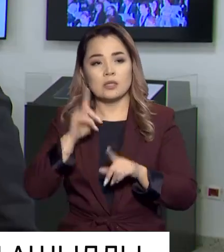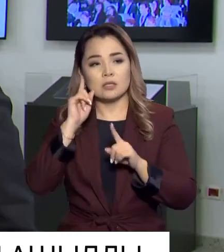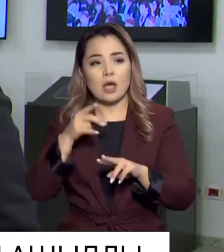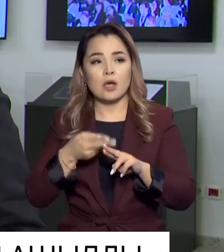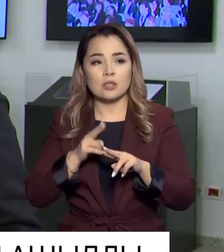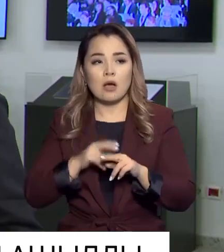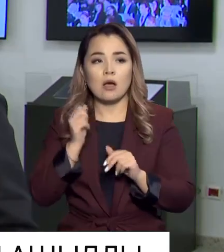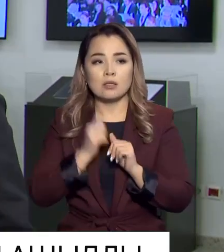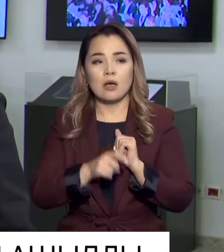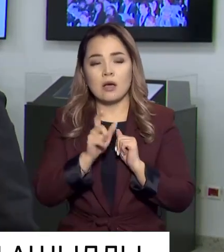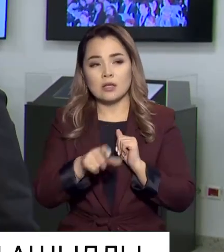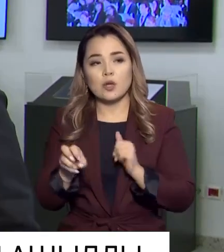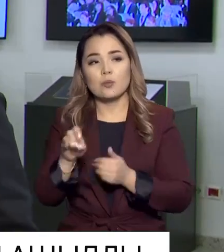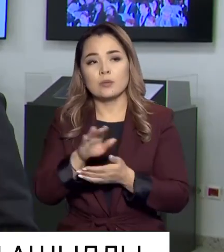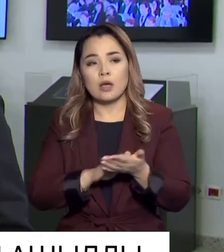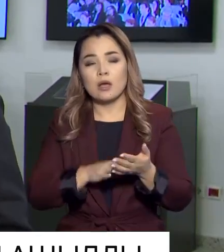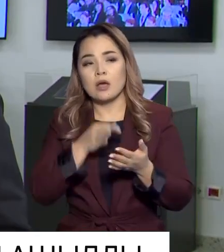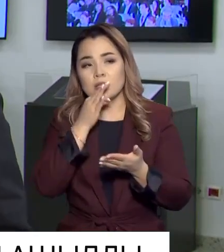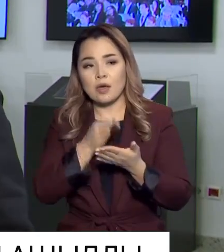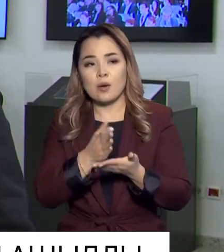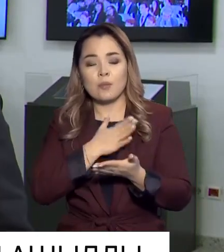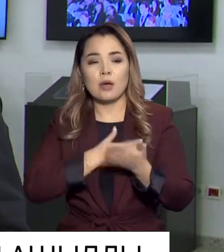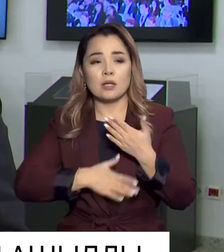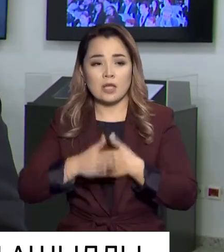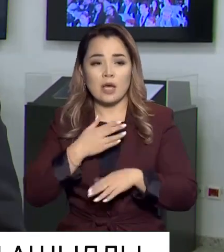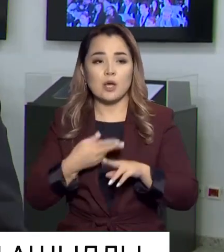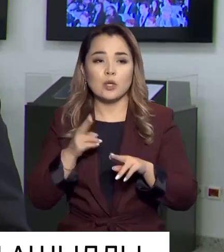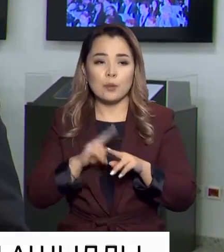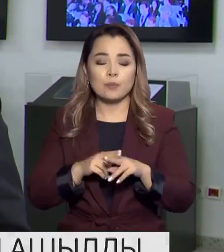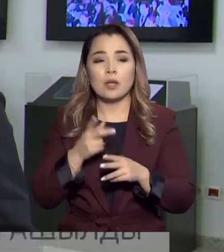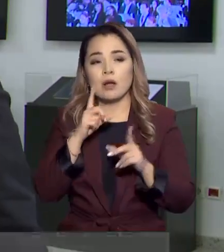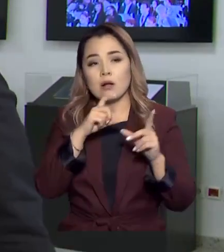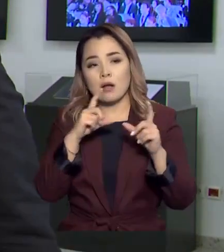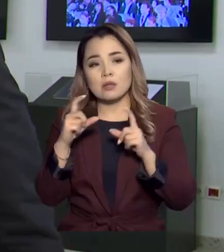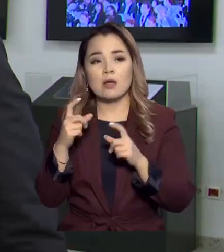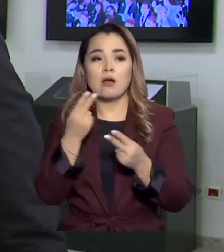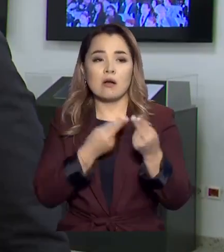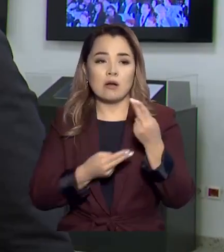қуанышты әркім әрқалай жеткізеді. Мен өз қуанышымды осы өзімнің картиналарымен жеткізгім келді.